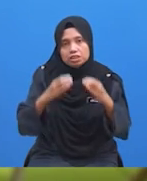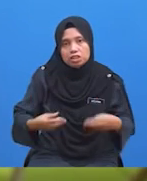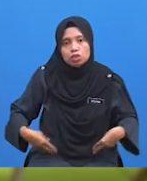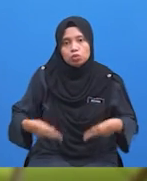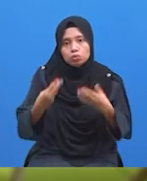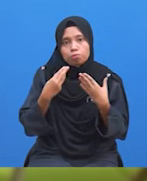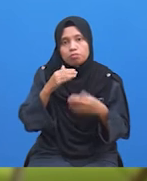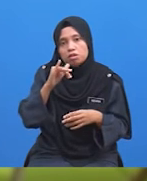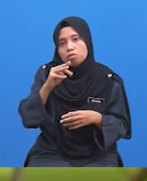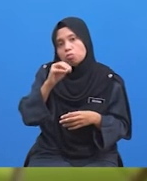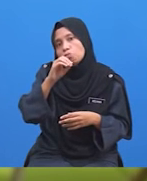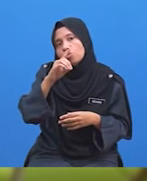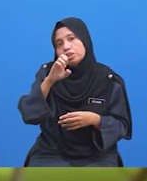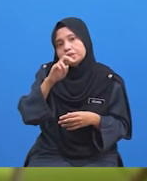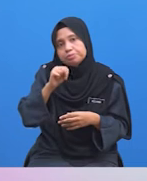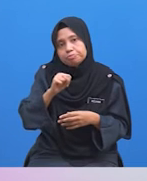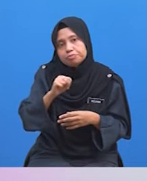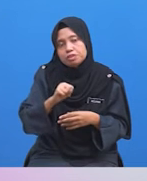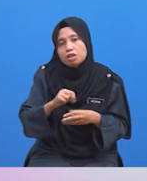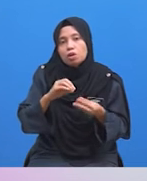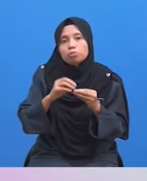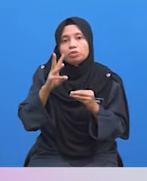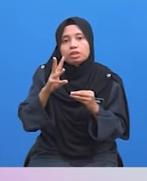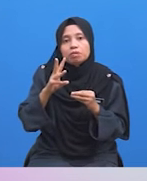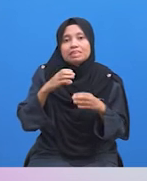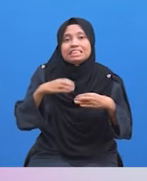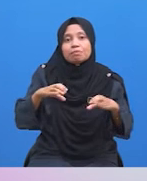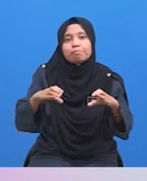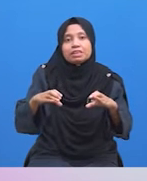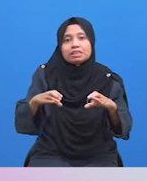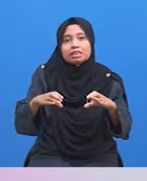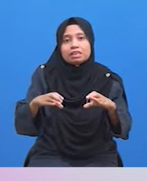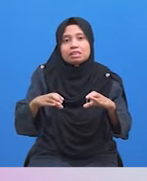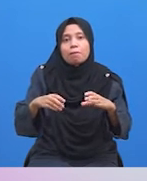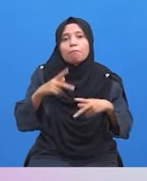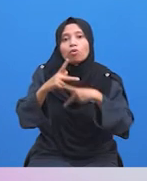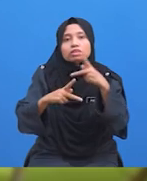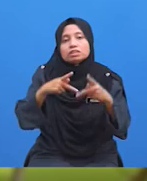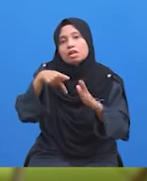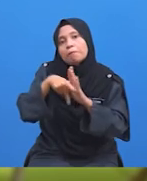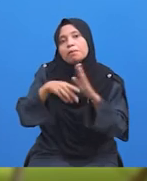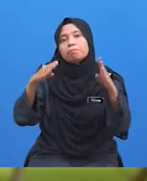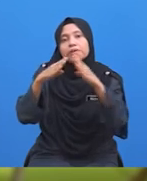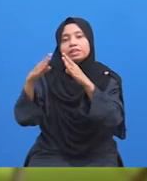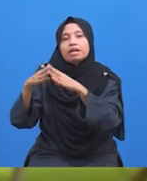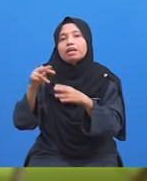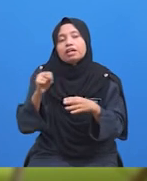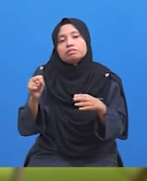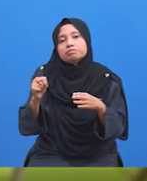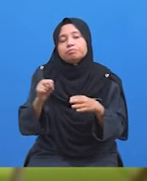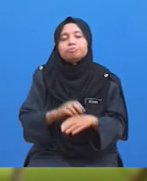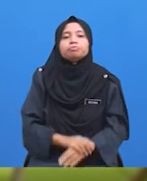modern keenam mempercepatkan proses pembantaran penghijrahan